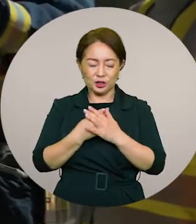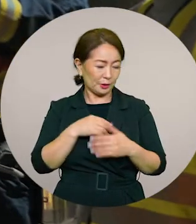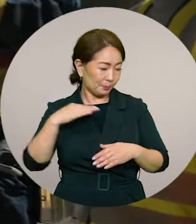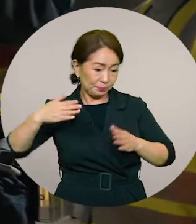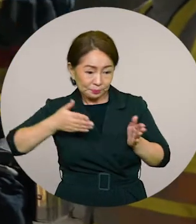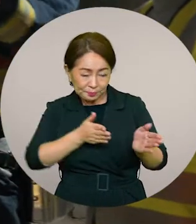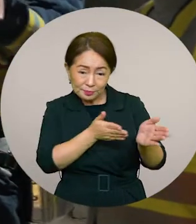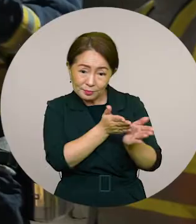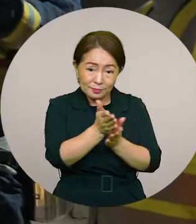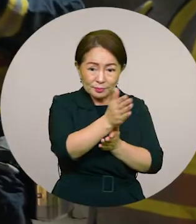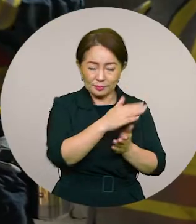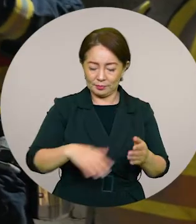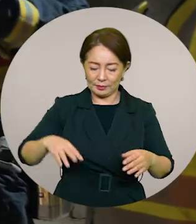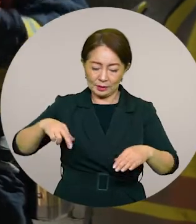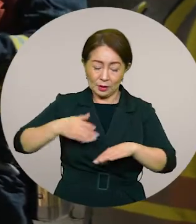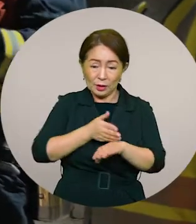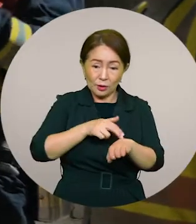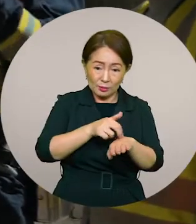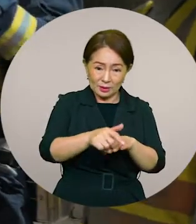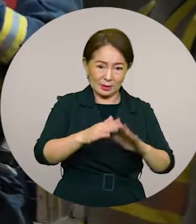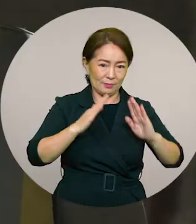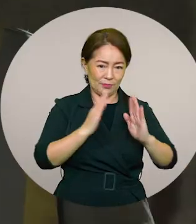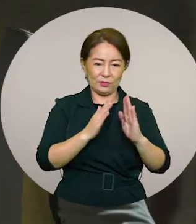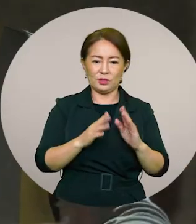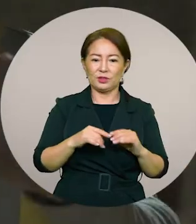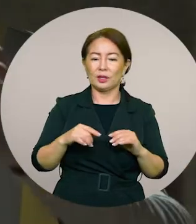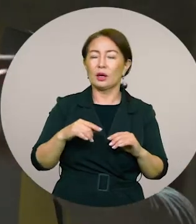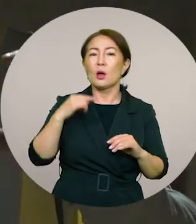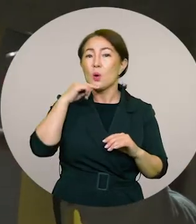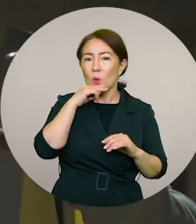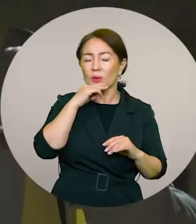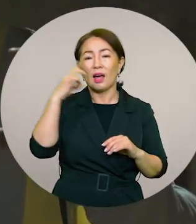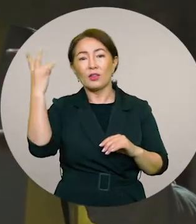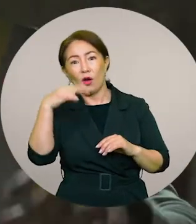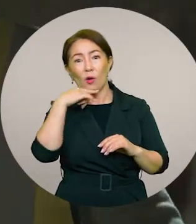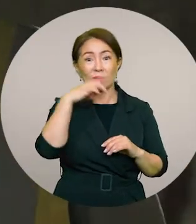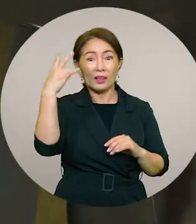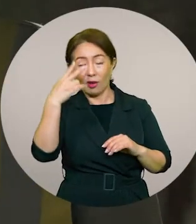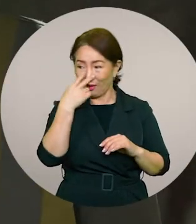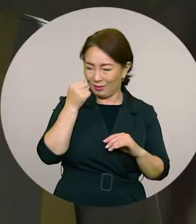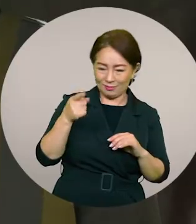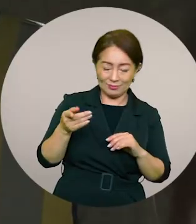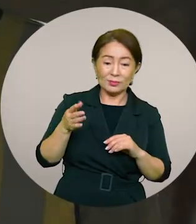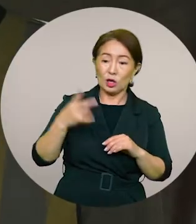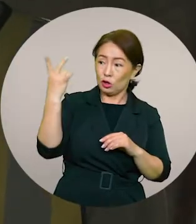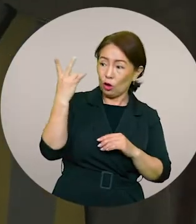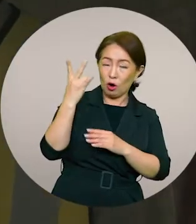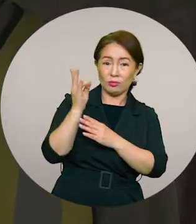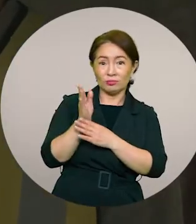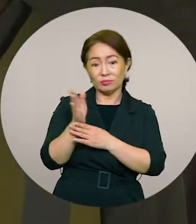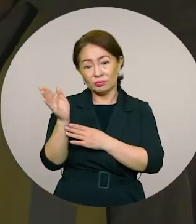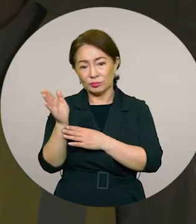нэг энэ одоо мөрөгцхийн одоо энэ зам давуу одоо юу атсан байгаа. Ийм улаан ногоо тэмдгүүд байгаа тий. Ногоо нь